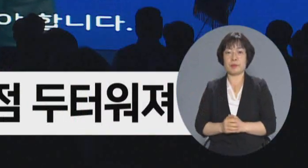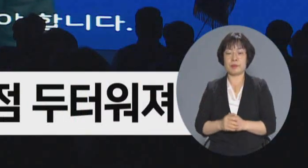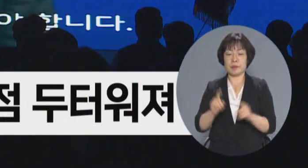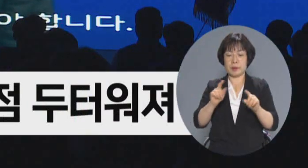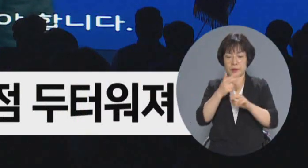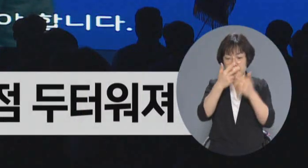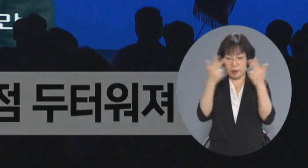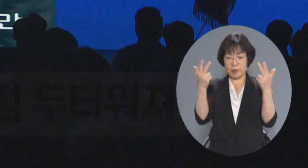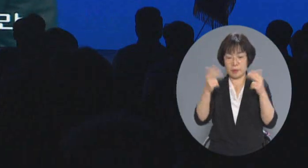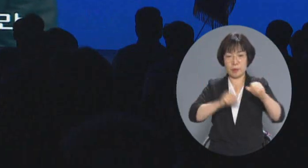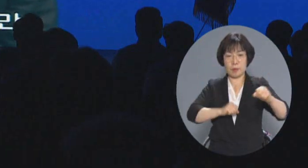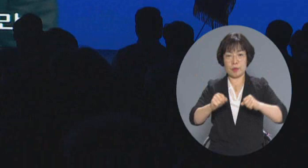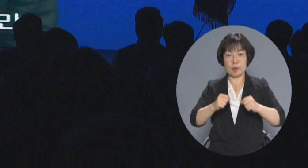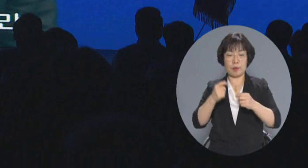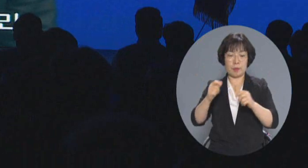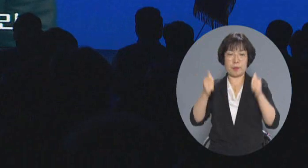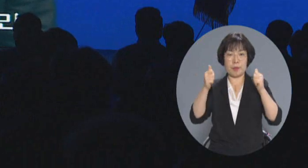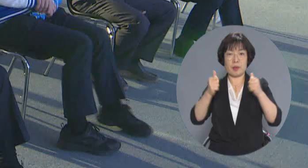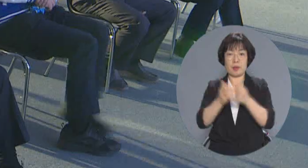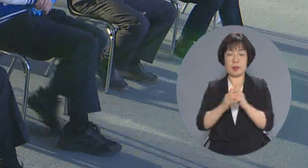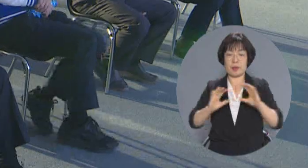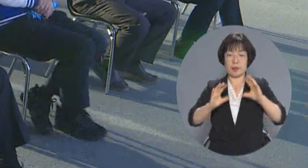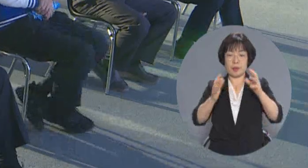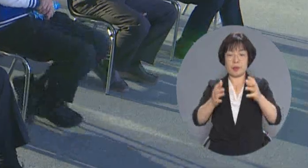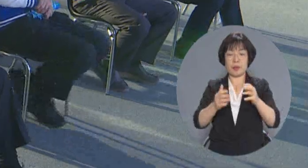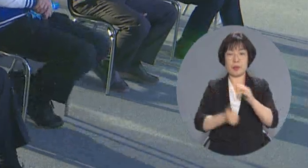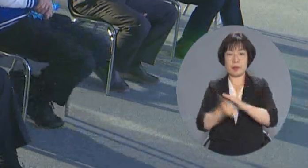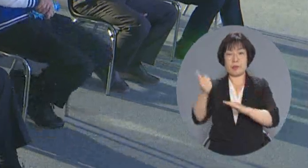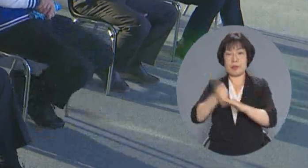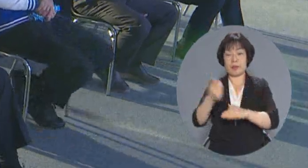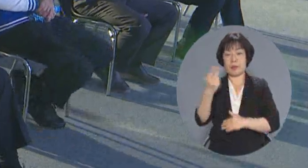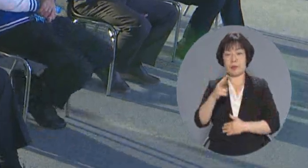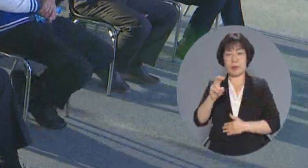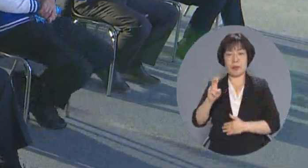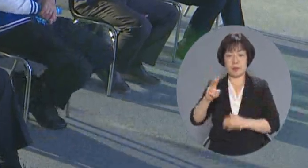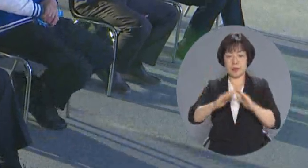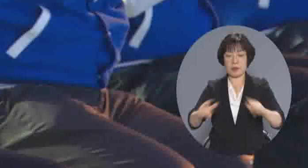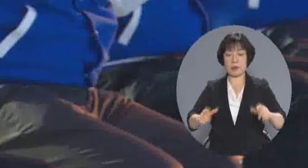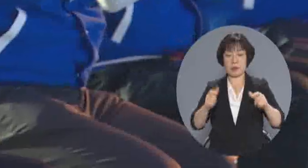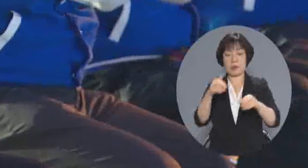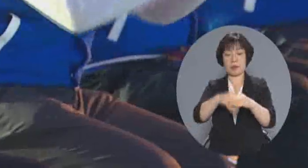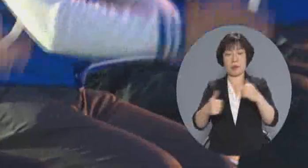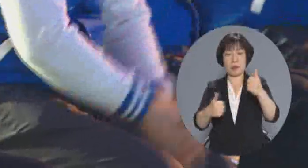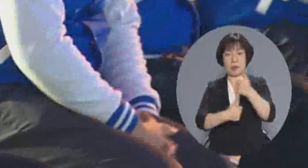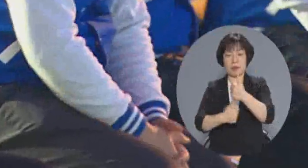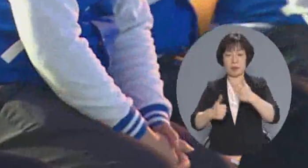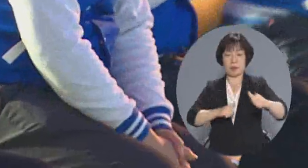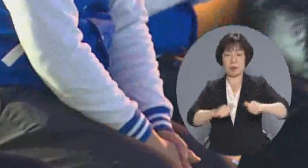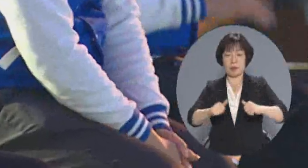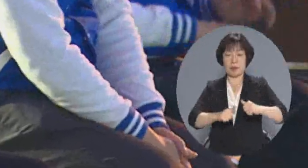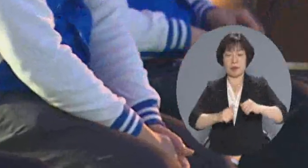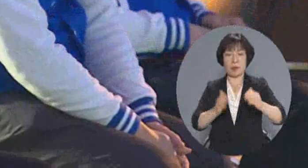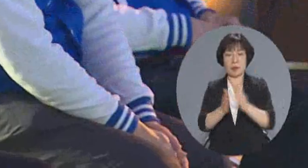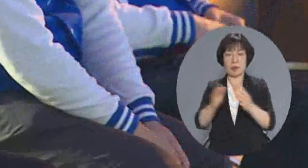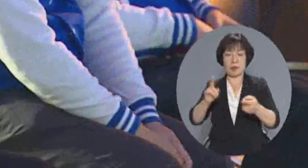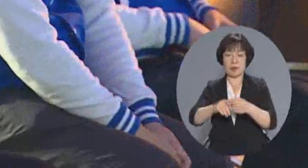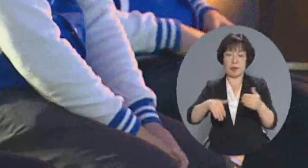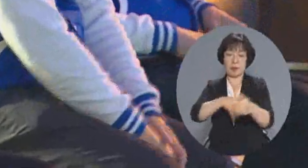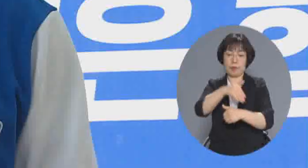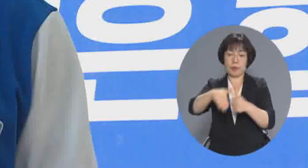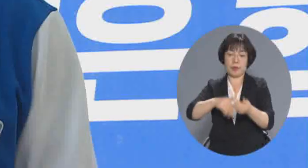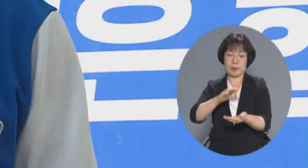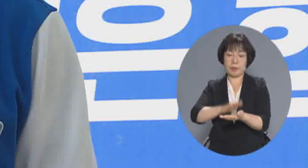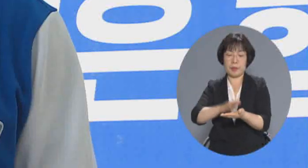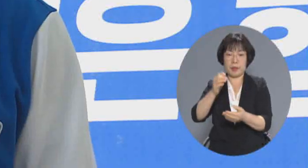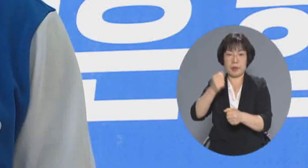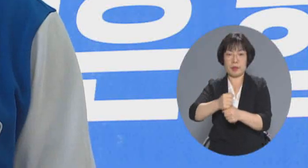이재명 후보의 공식 팬클럽 국민승리 2022도 전남 선대위 출범식 분위기를 띄웠습니다.